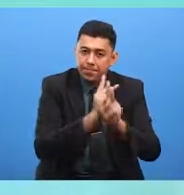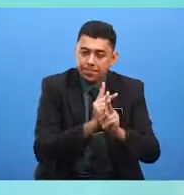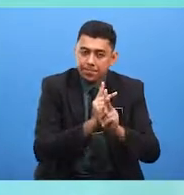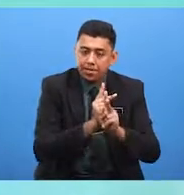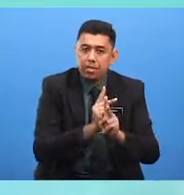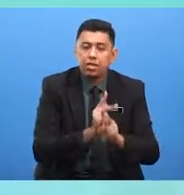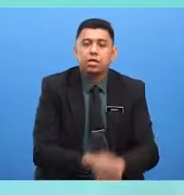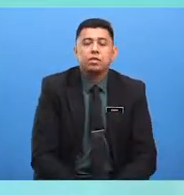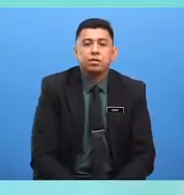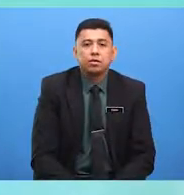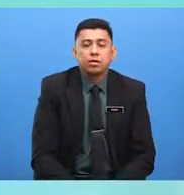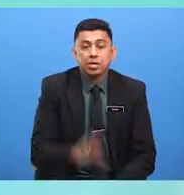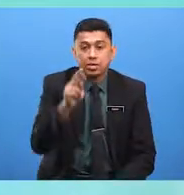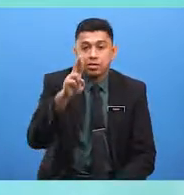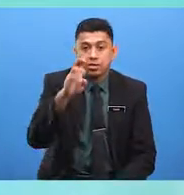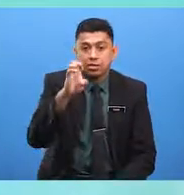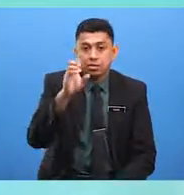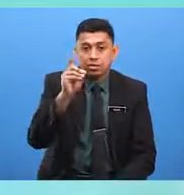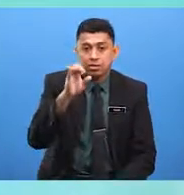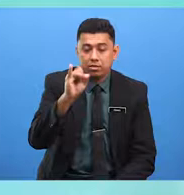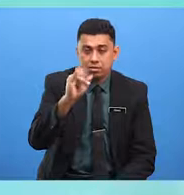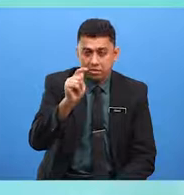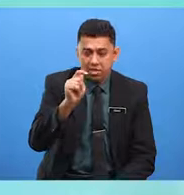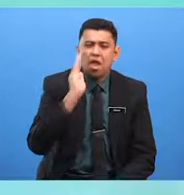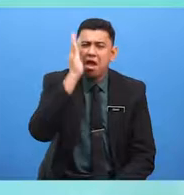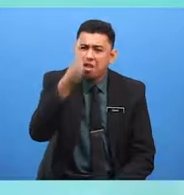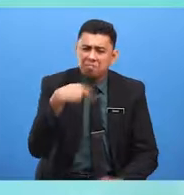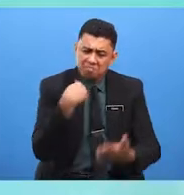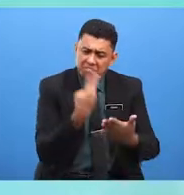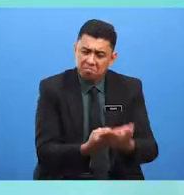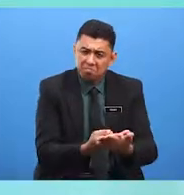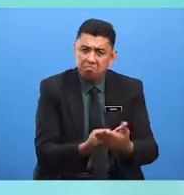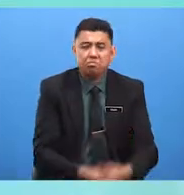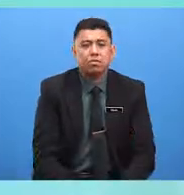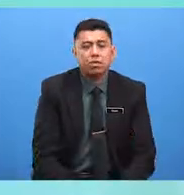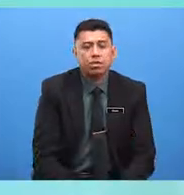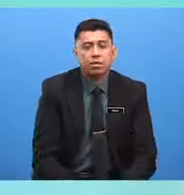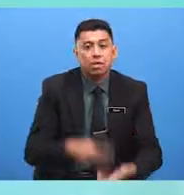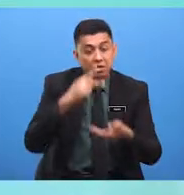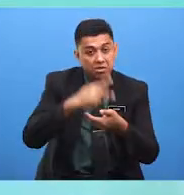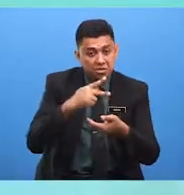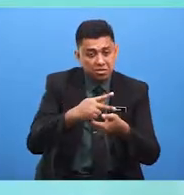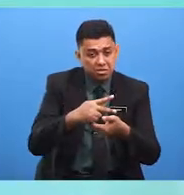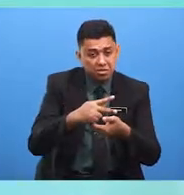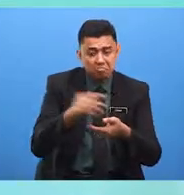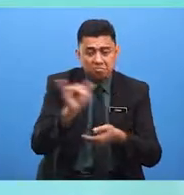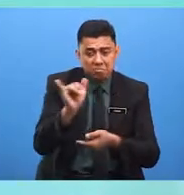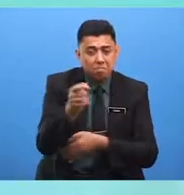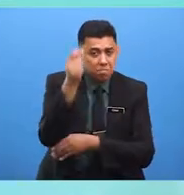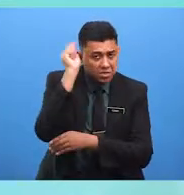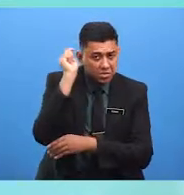penciptaan kredit akan jatuh atau menurun sebelah Junge dengan kesan yang saya telah sebutkan tadi